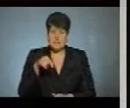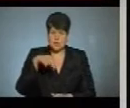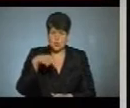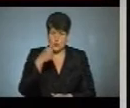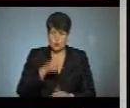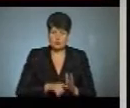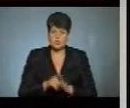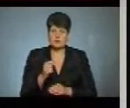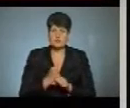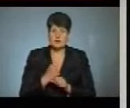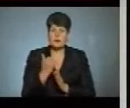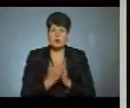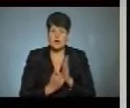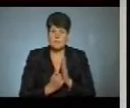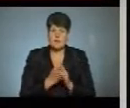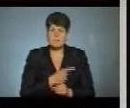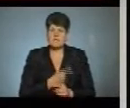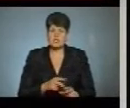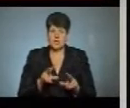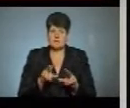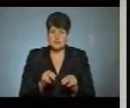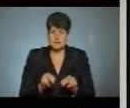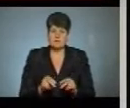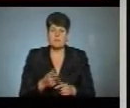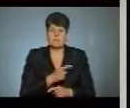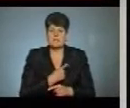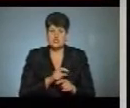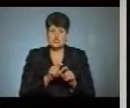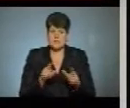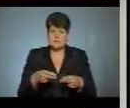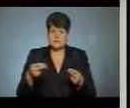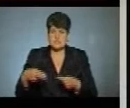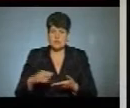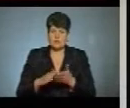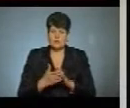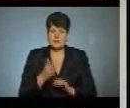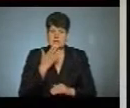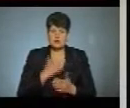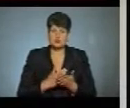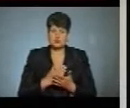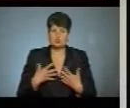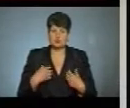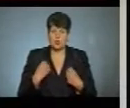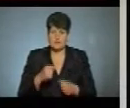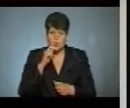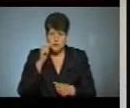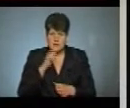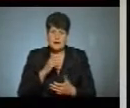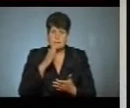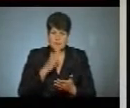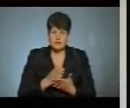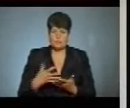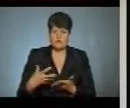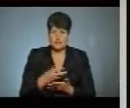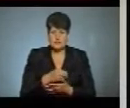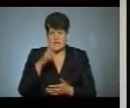запрацювала програма медичних гарантій. Згідно з нею, медичні заклади, які уклали угоди з Національною службою здоров'я України, матимуть фінансування